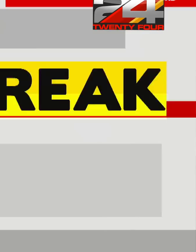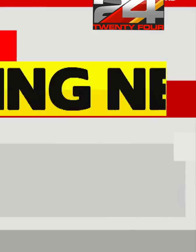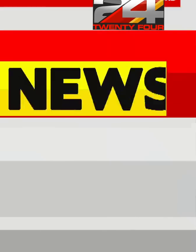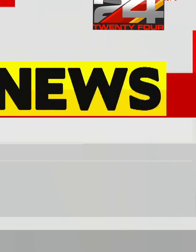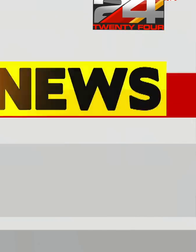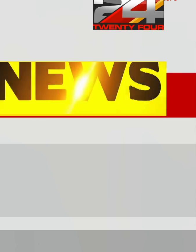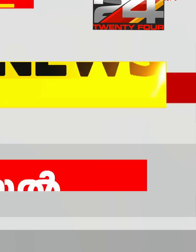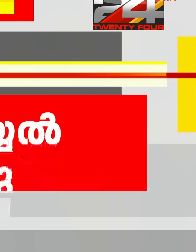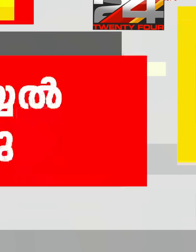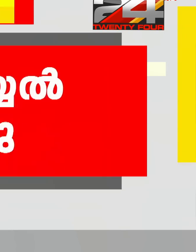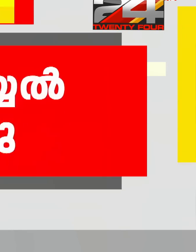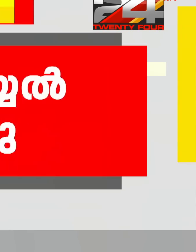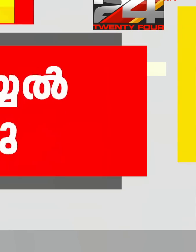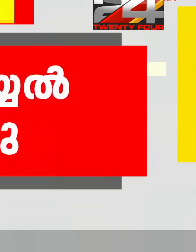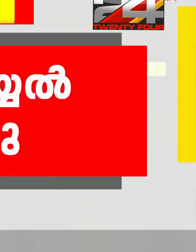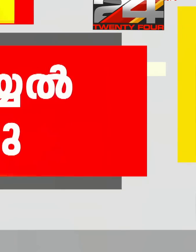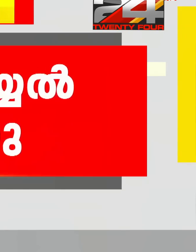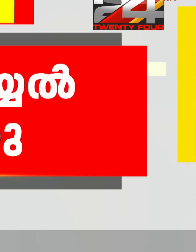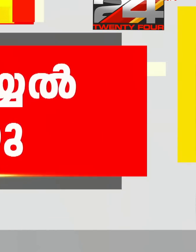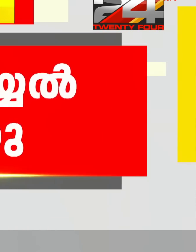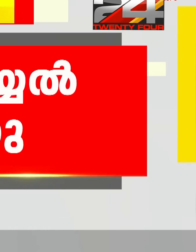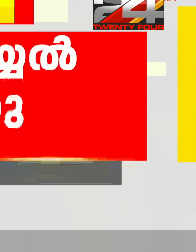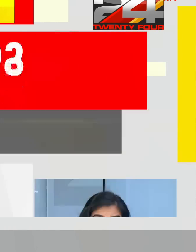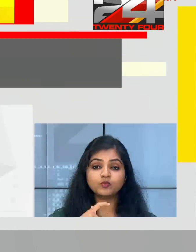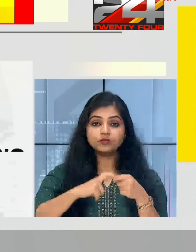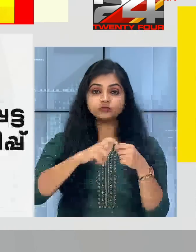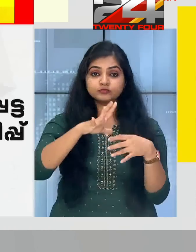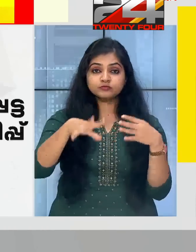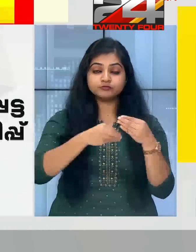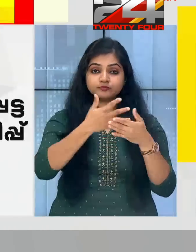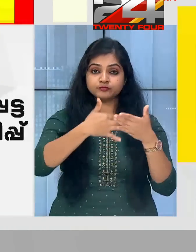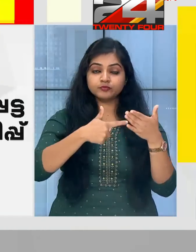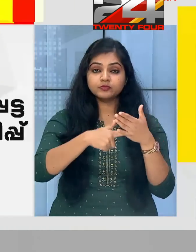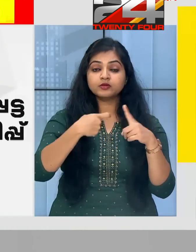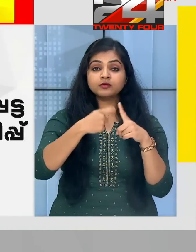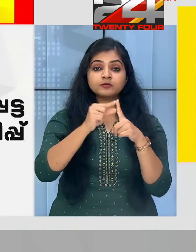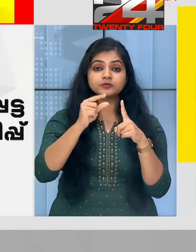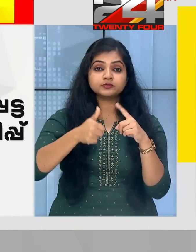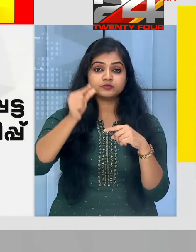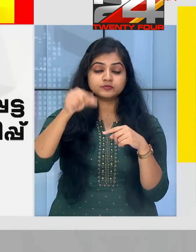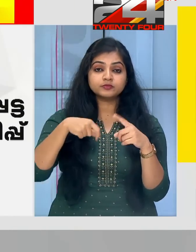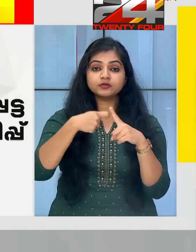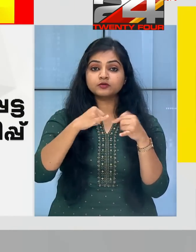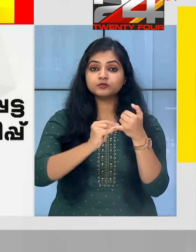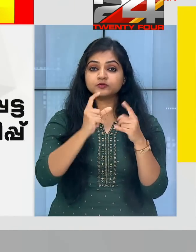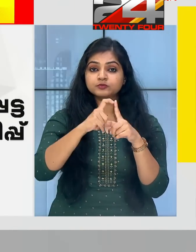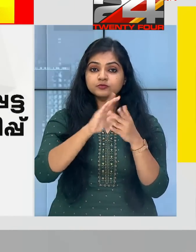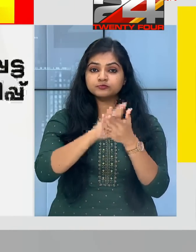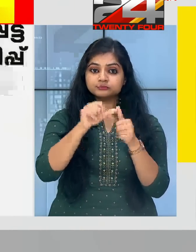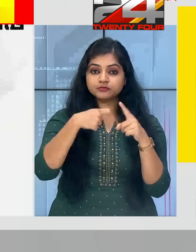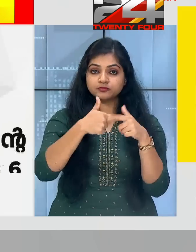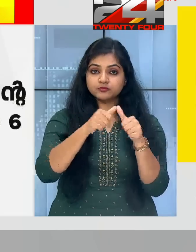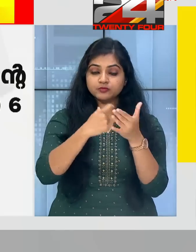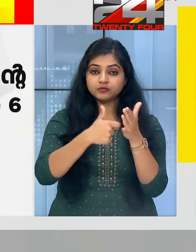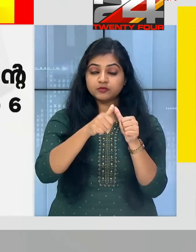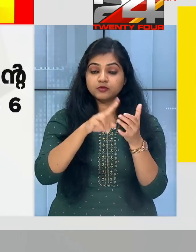ആ, തീർച്ചയായും പ്രവിത. 150-ൽ പരം ചോദ്യാവലികളുമായി KPCC പ്രസിഡന്റ് കെ സുധാകരന്റെ മോൺസൺ മാവുങ്കൽ ഉൾപ്പെട്ട പുരാവസ്തു സാമ്പത്തിക തട്ടിപ്പ്